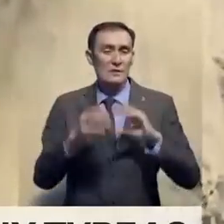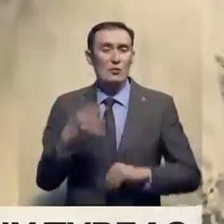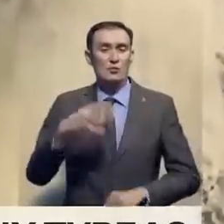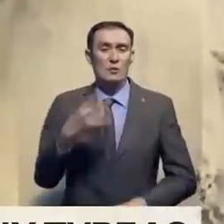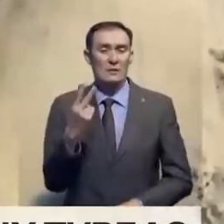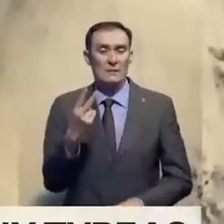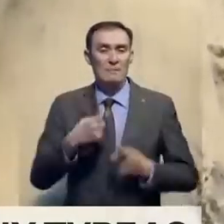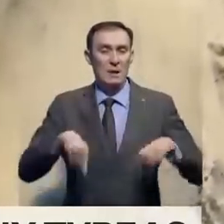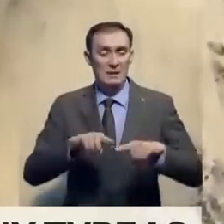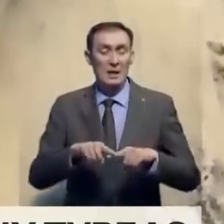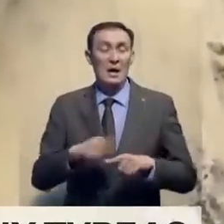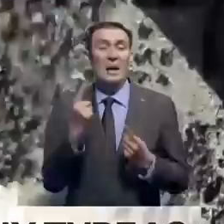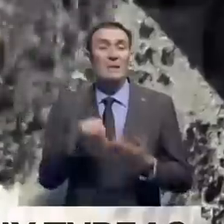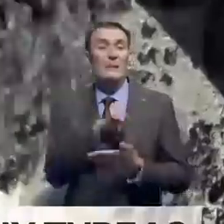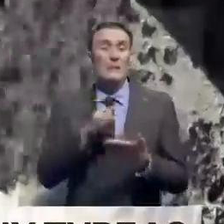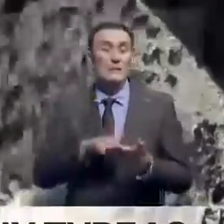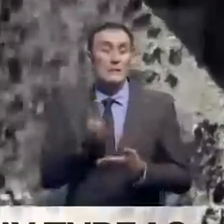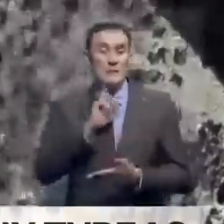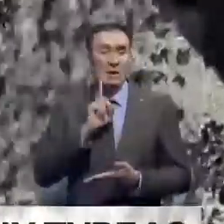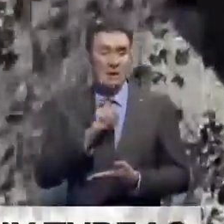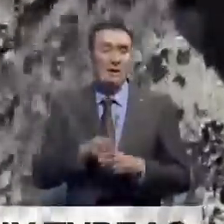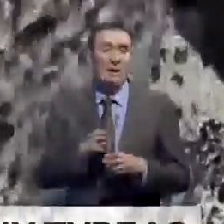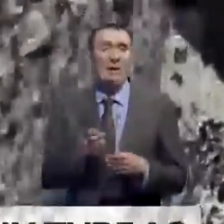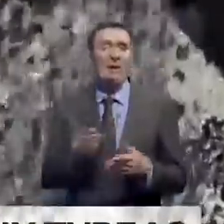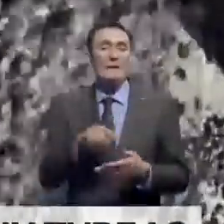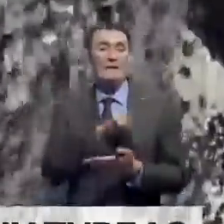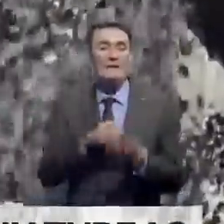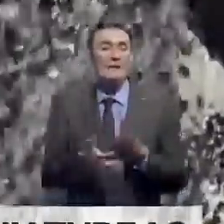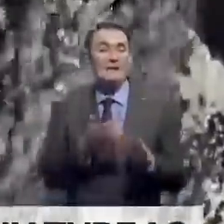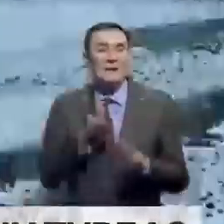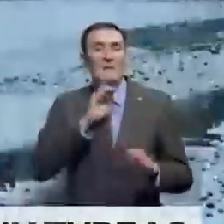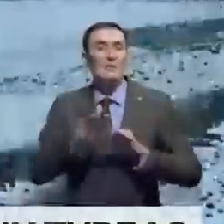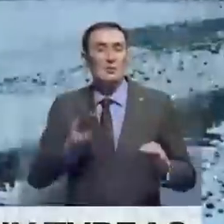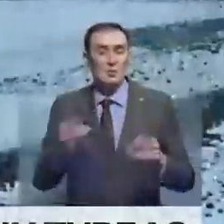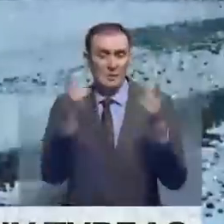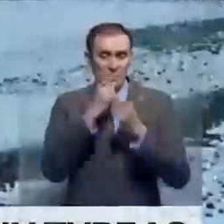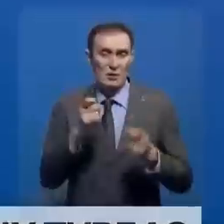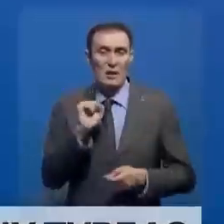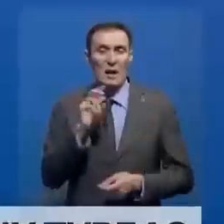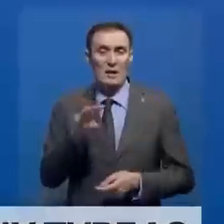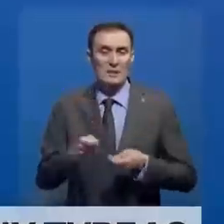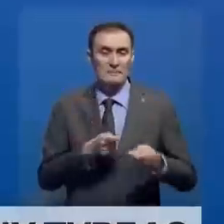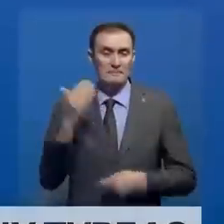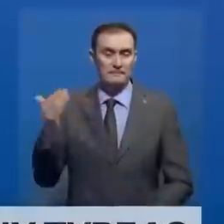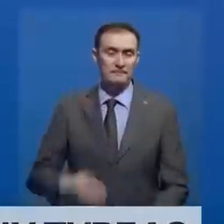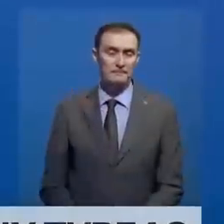их 42 одним из проблемных пока еще остается вопрос инфраструктуры отметили в акимате